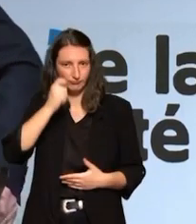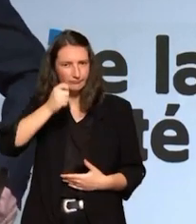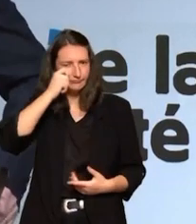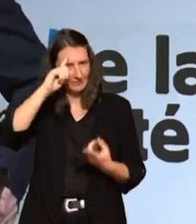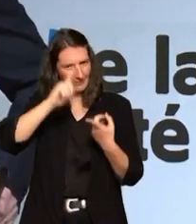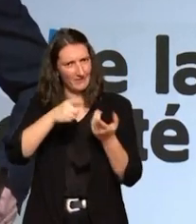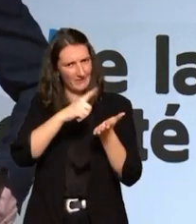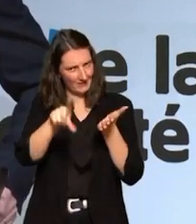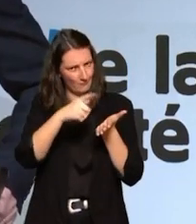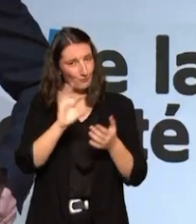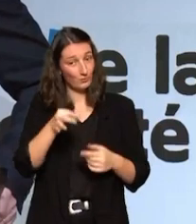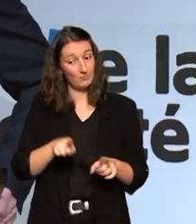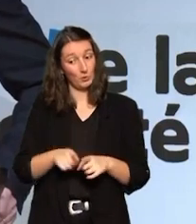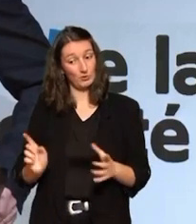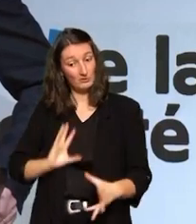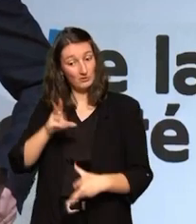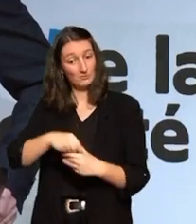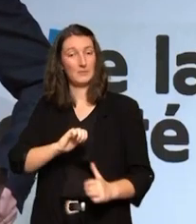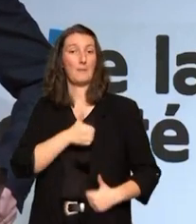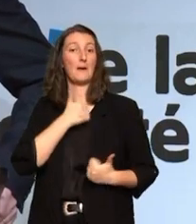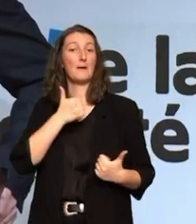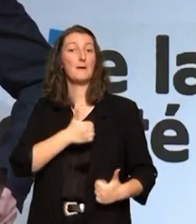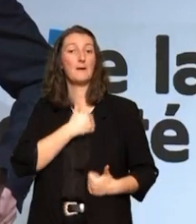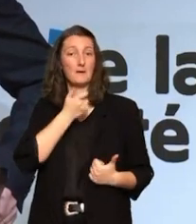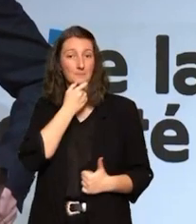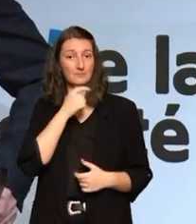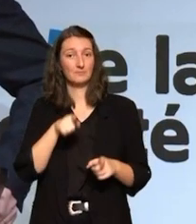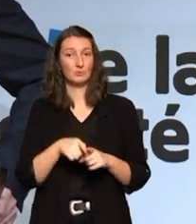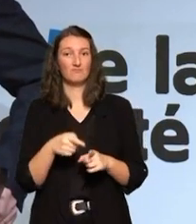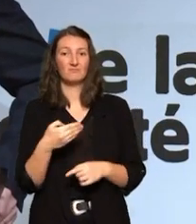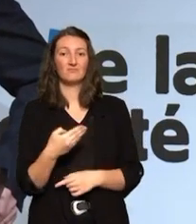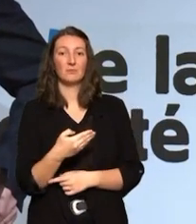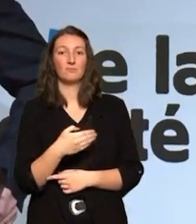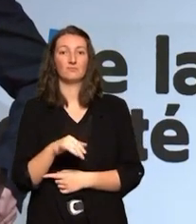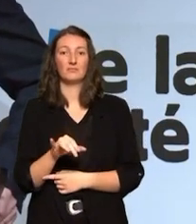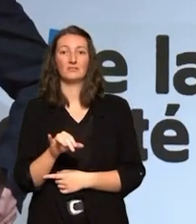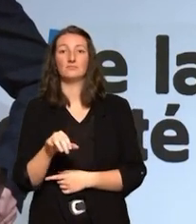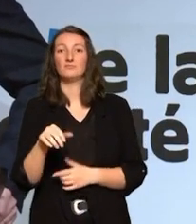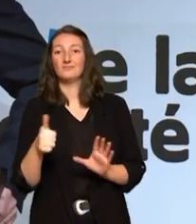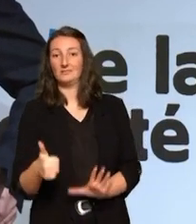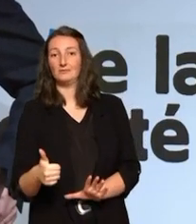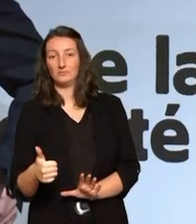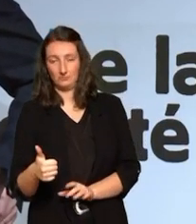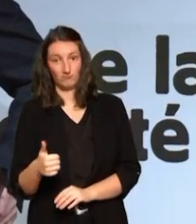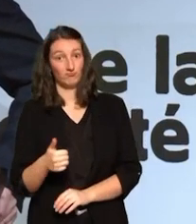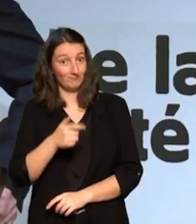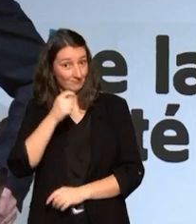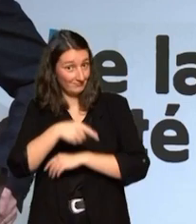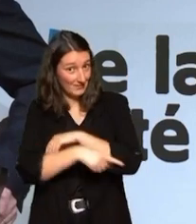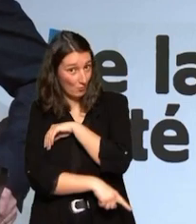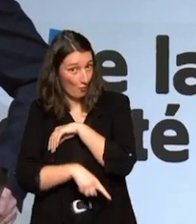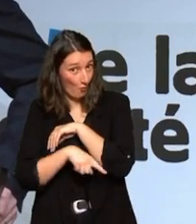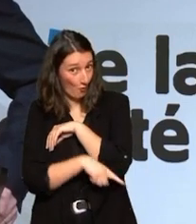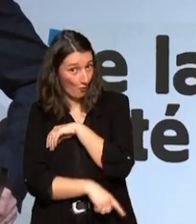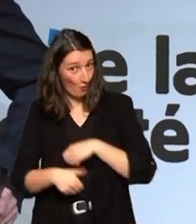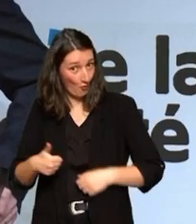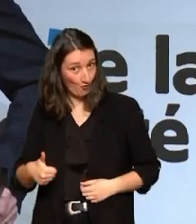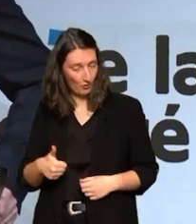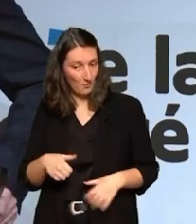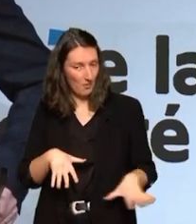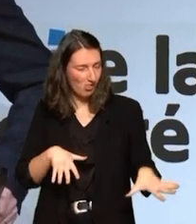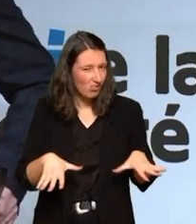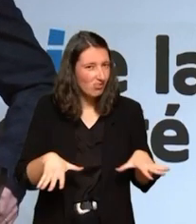mais il était aussi membre de l'armée britannique et surtout membre du MI6. C'était un espion. C'était le James Bond de la